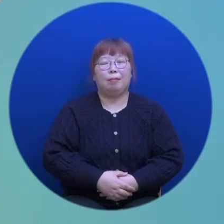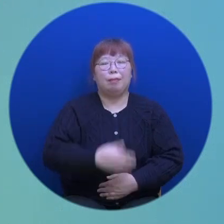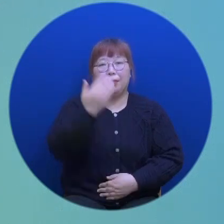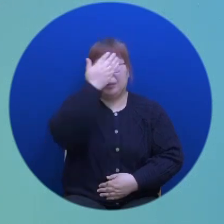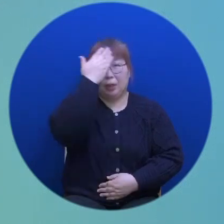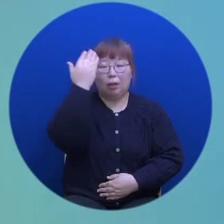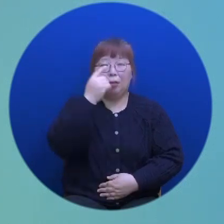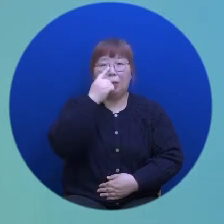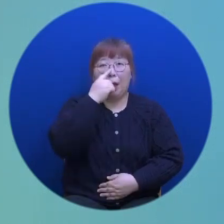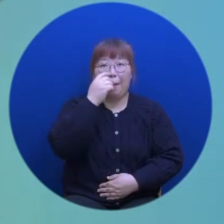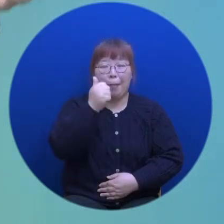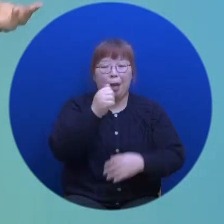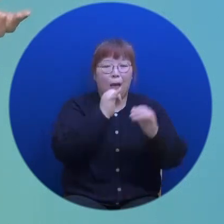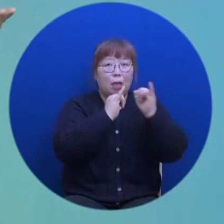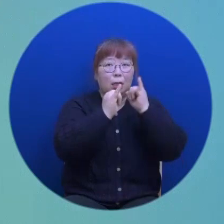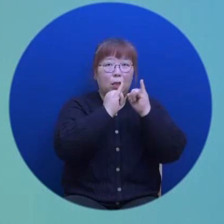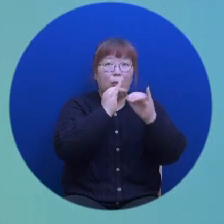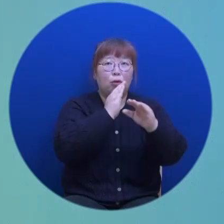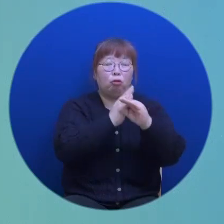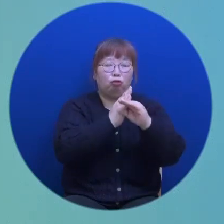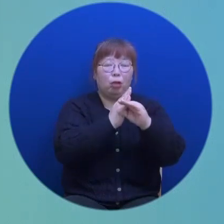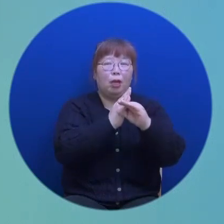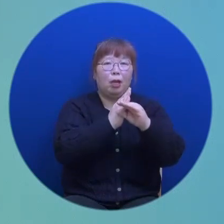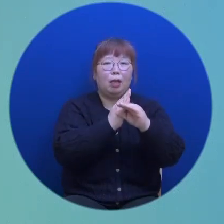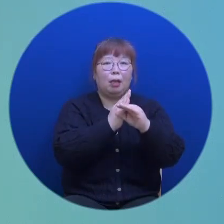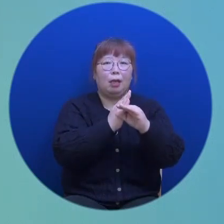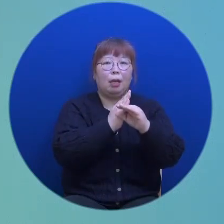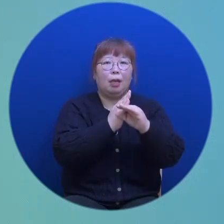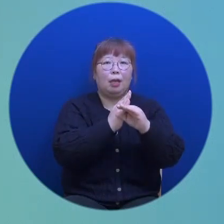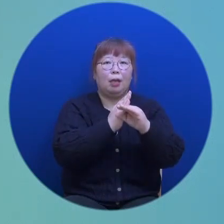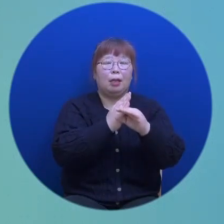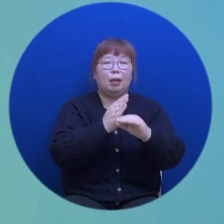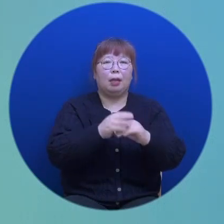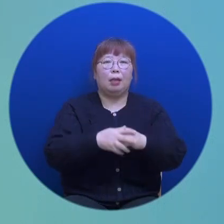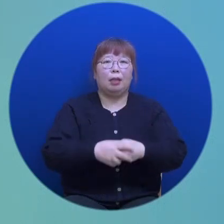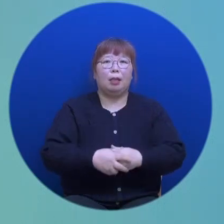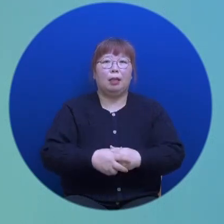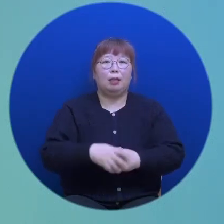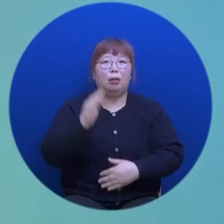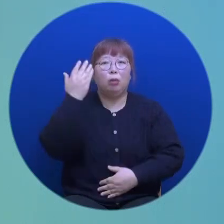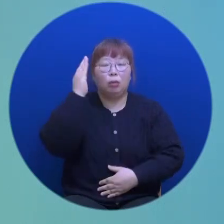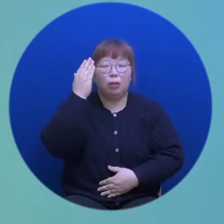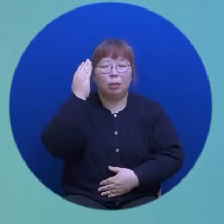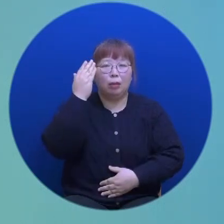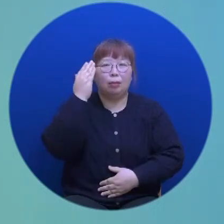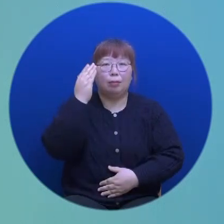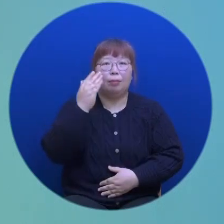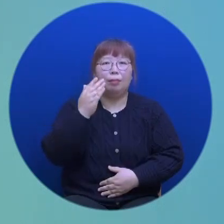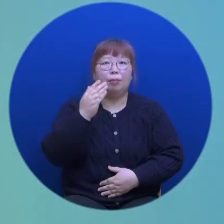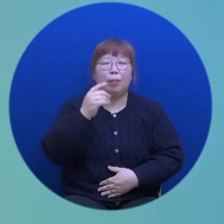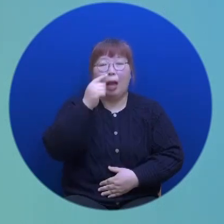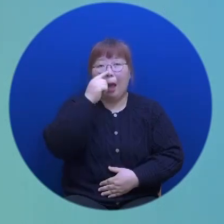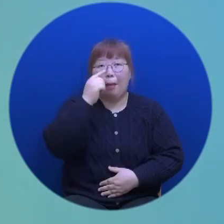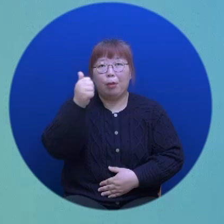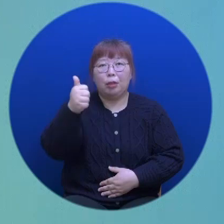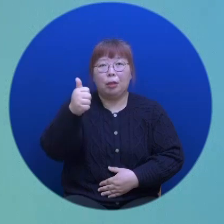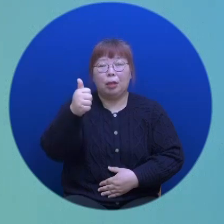아빠가 인터뷰에서 이런 말을 하더라고요. 요즘 보니까 우리